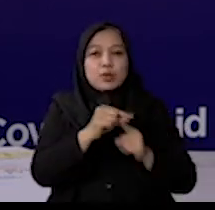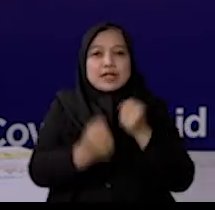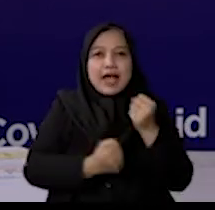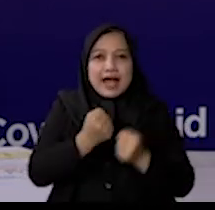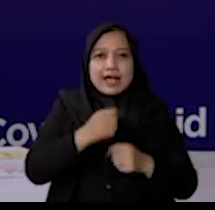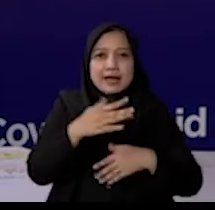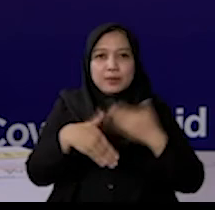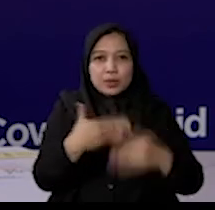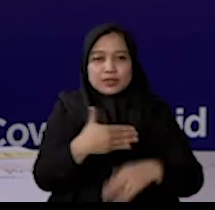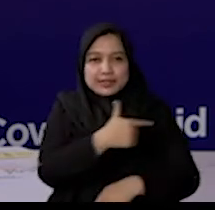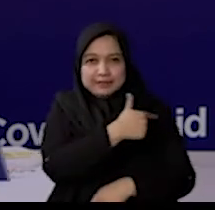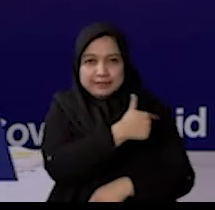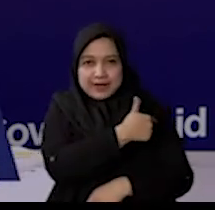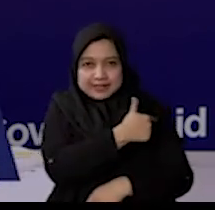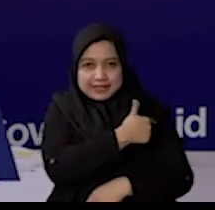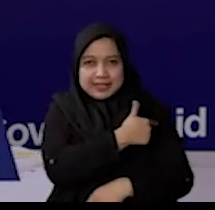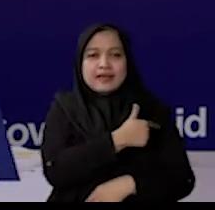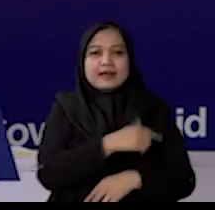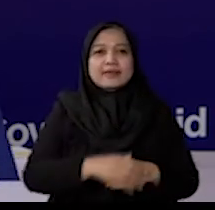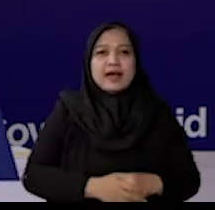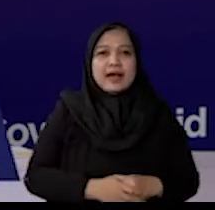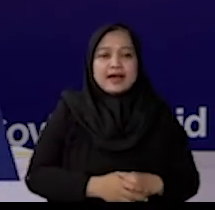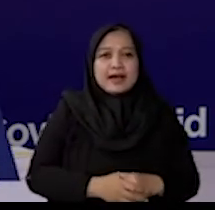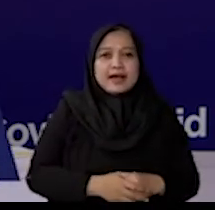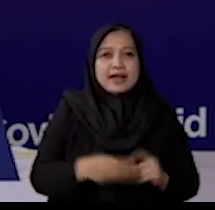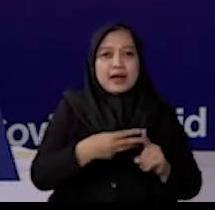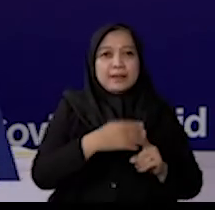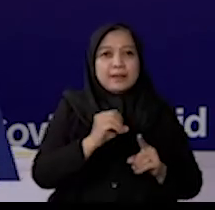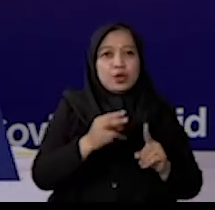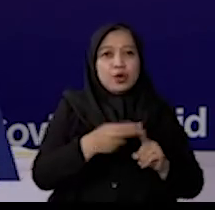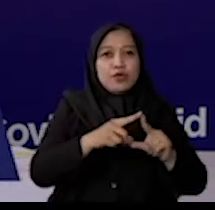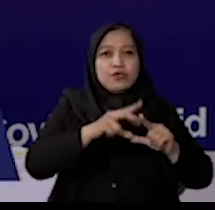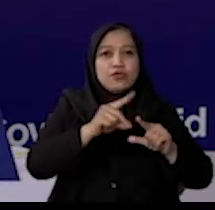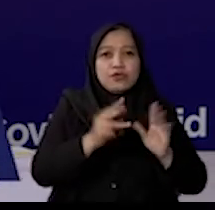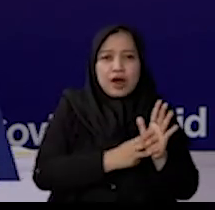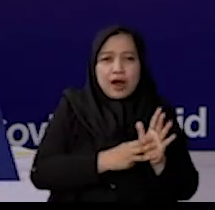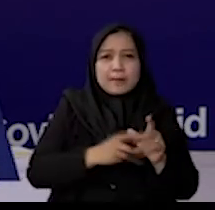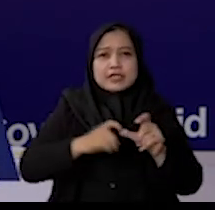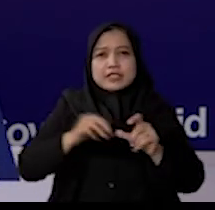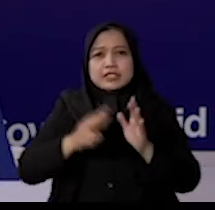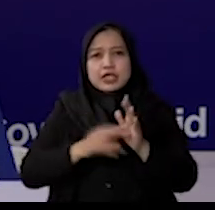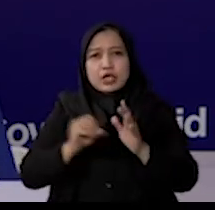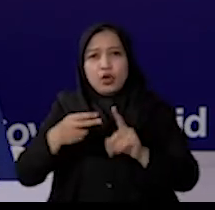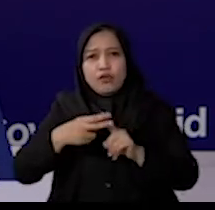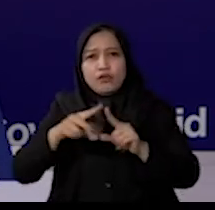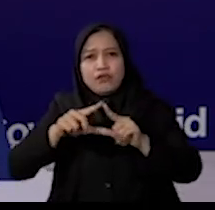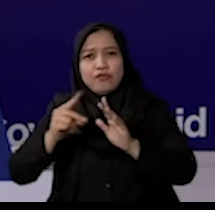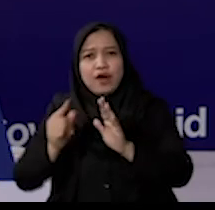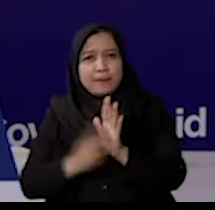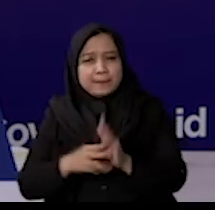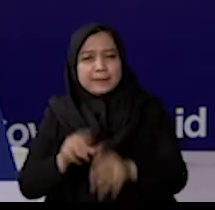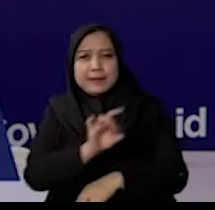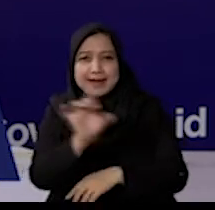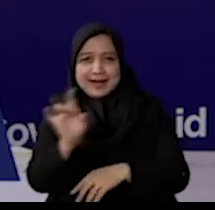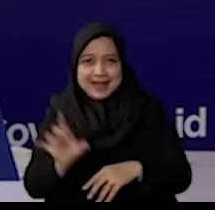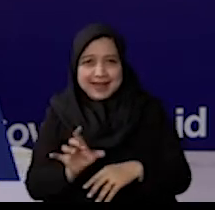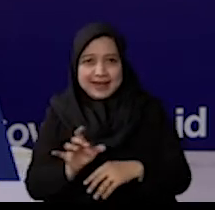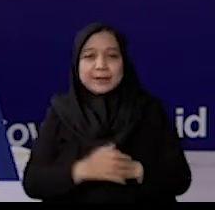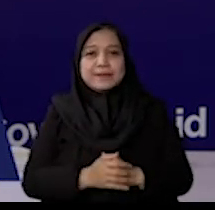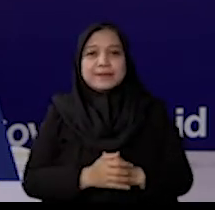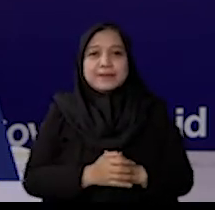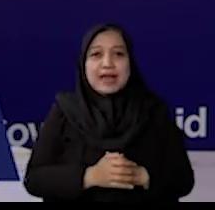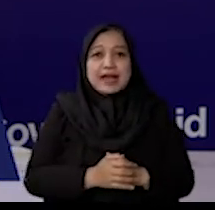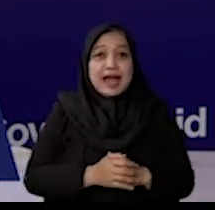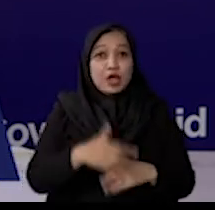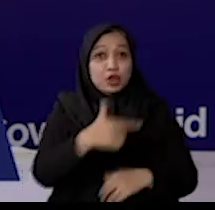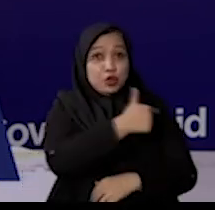Sinopharm, CanSino, AstraZeneca, dan Ginexin. Sebelum vaksin-vaksin ini diproduksi